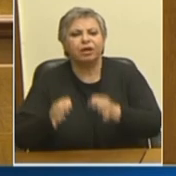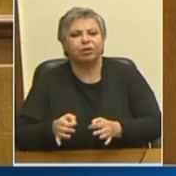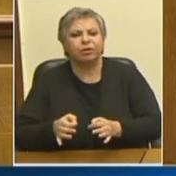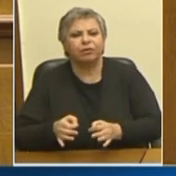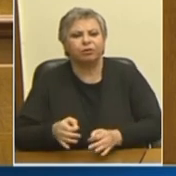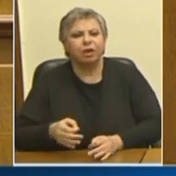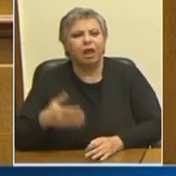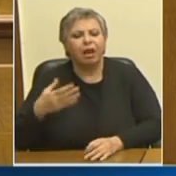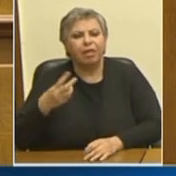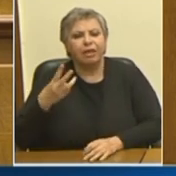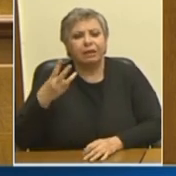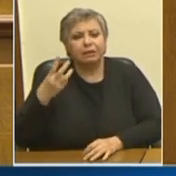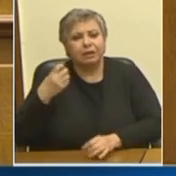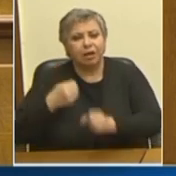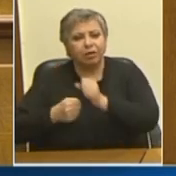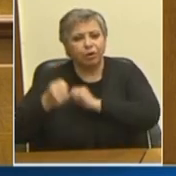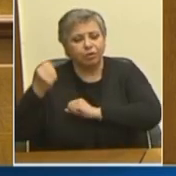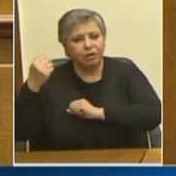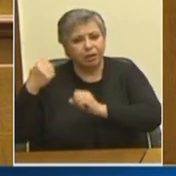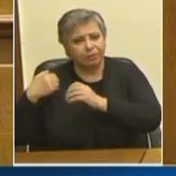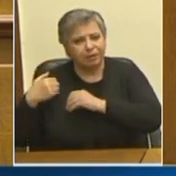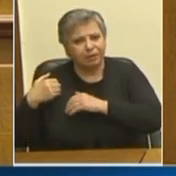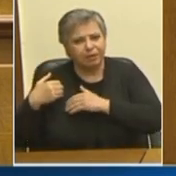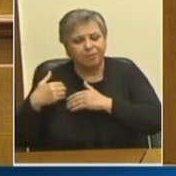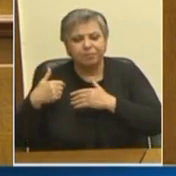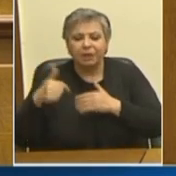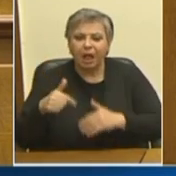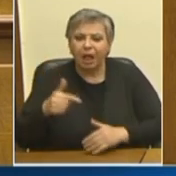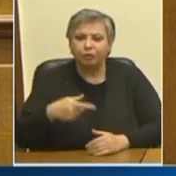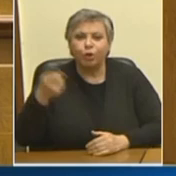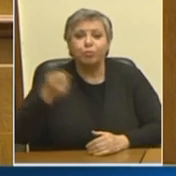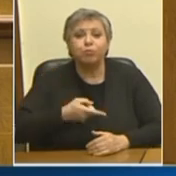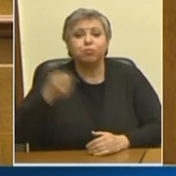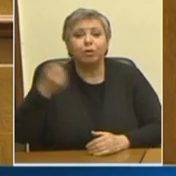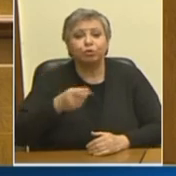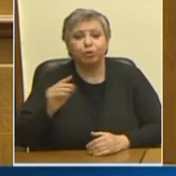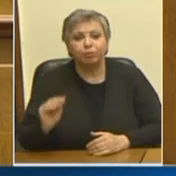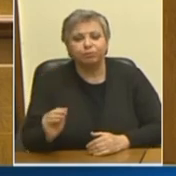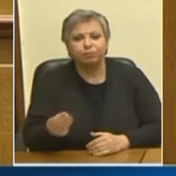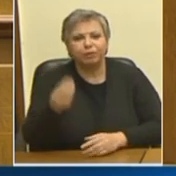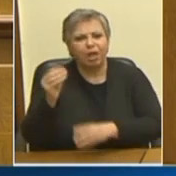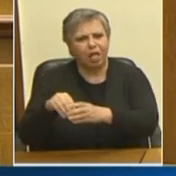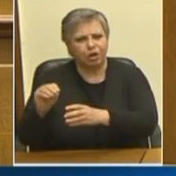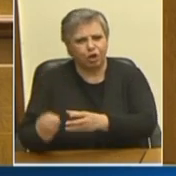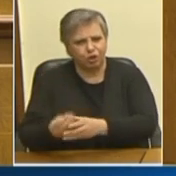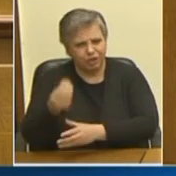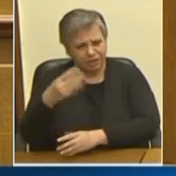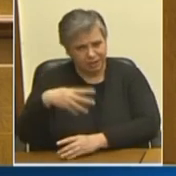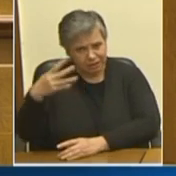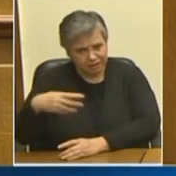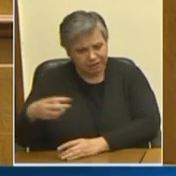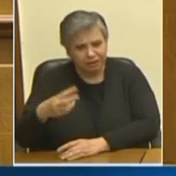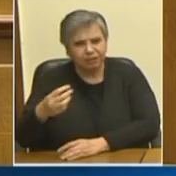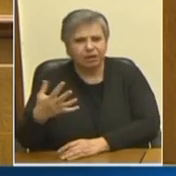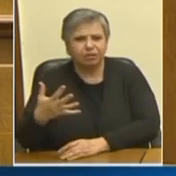3 χρόνια. Πόσο να έχετε τώρα? όσο και να έχετε, το ίδιο να έχετε, που ξέρετε καλά